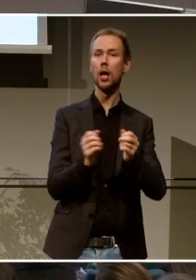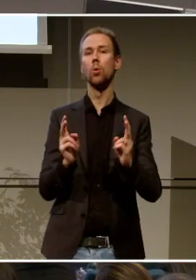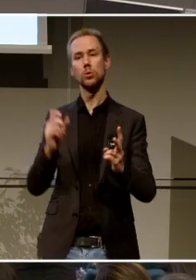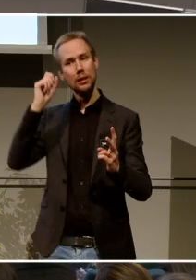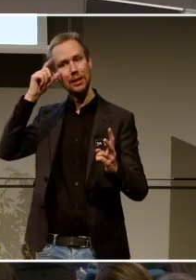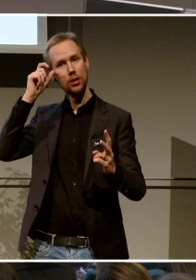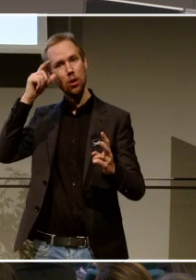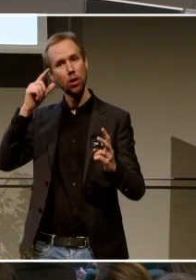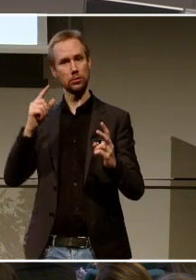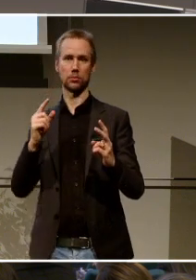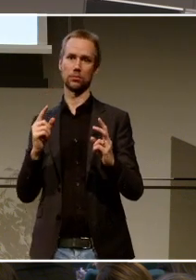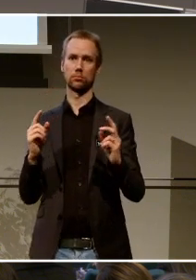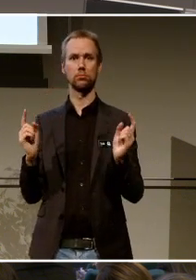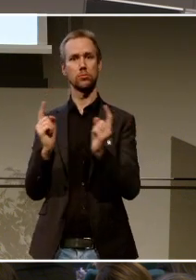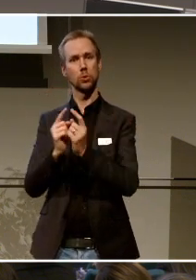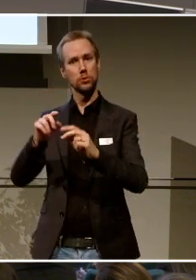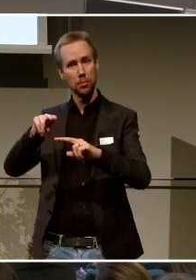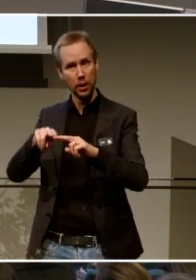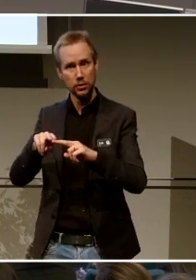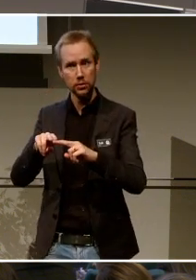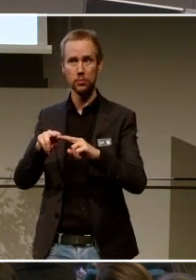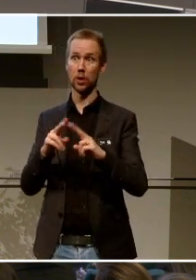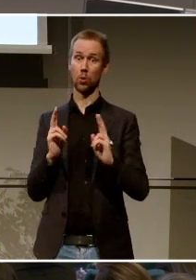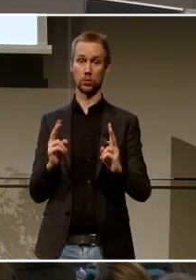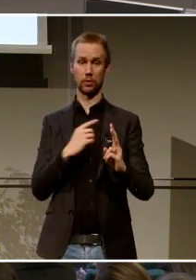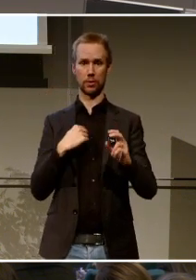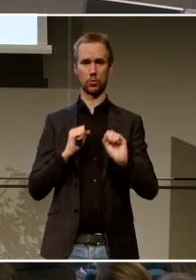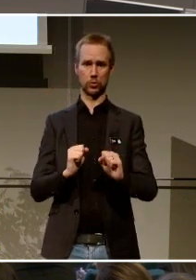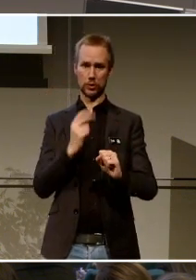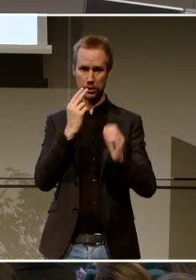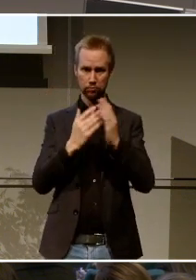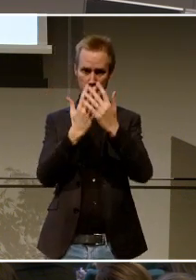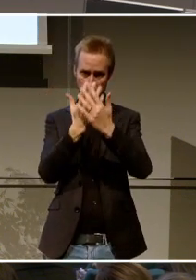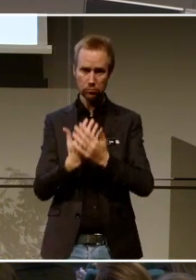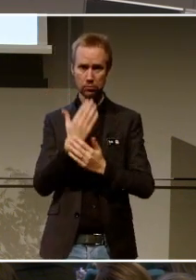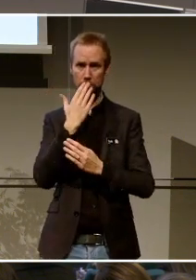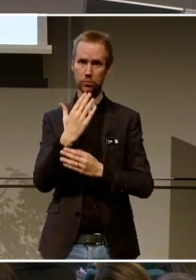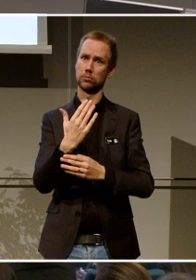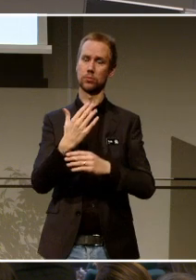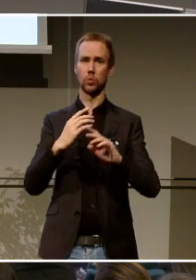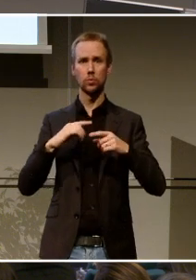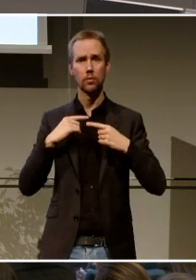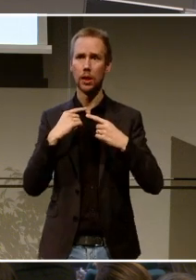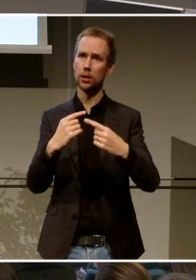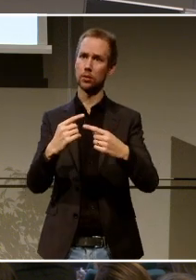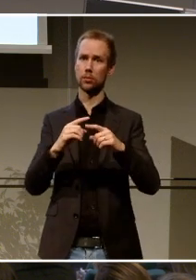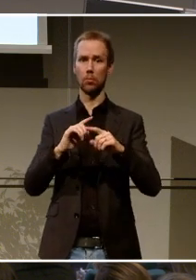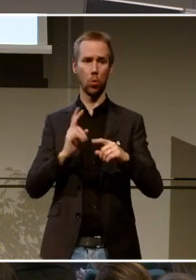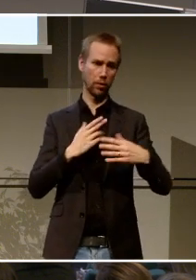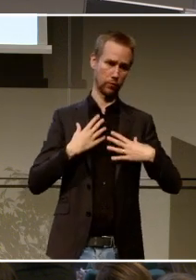det ska också vara så att vi organiserar för att utveckla de digitala och fysiska sammanhangen på olika sätt.